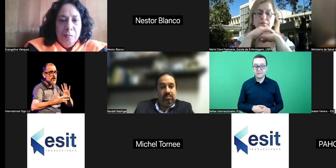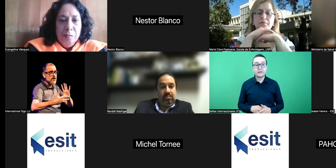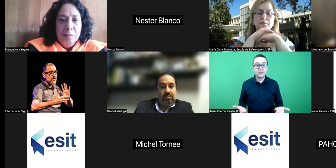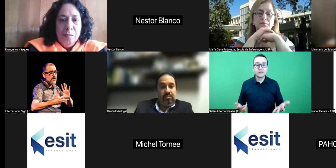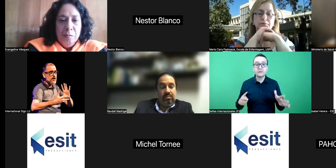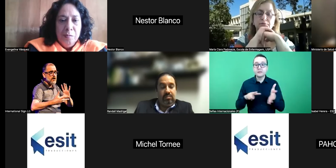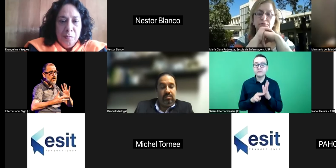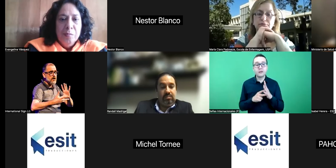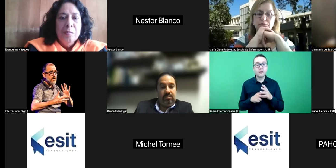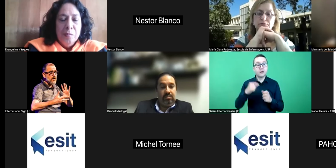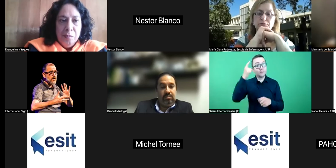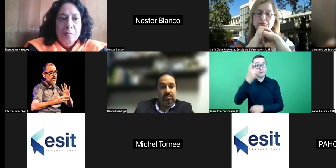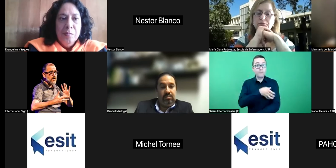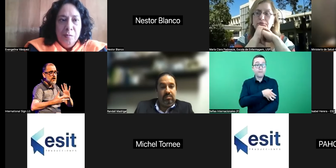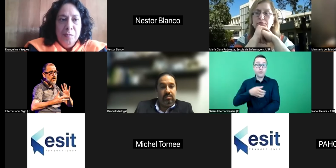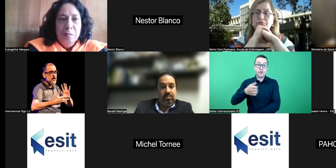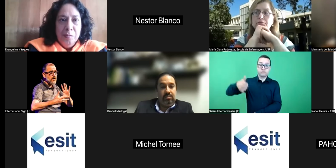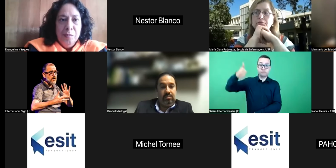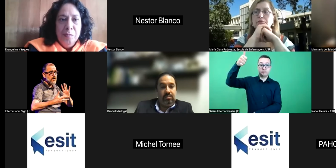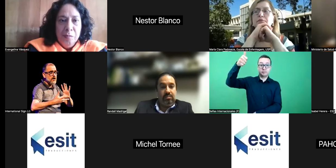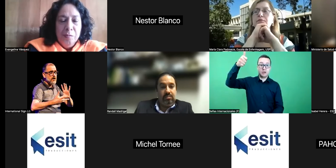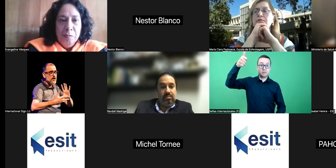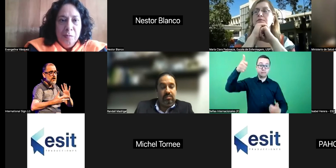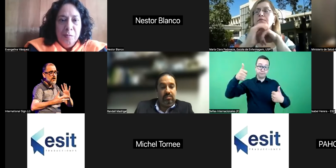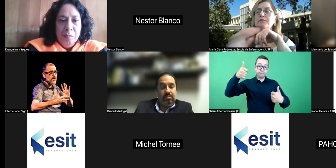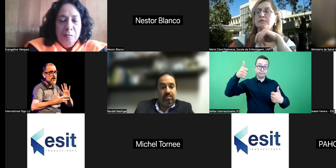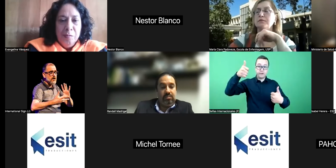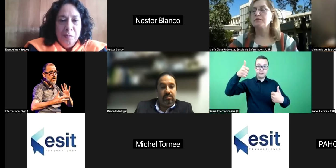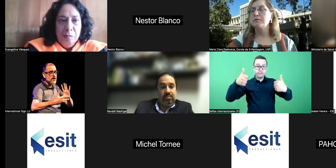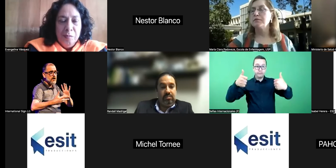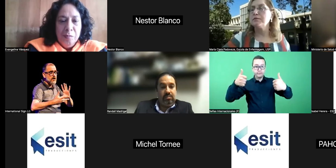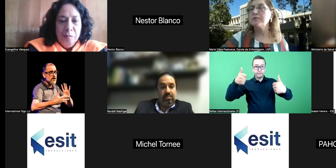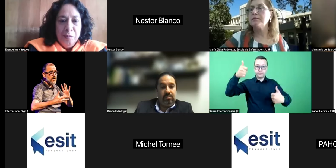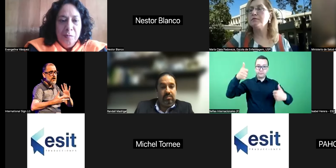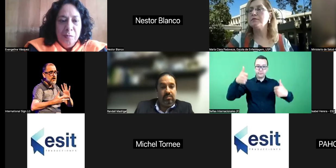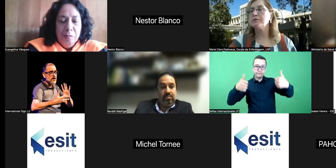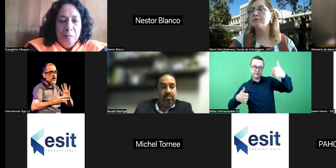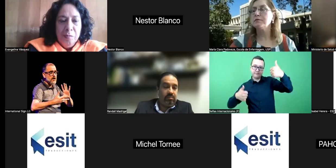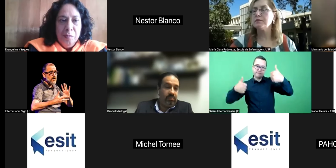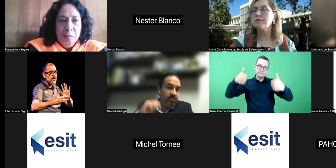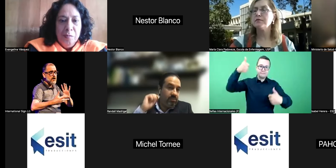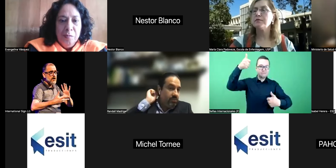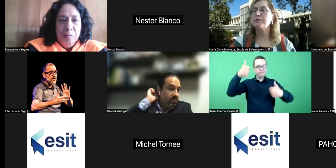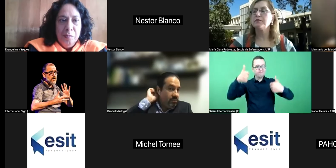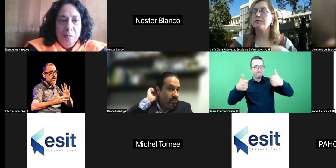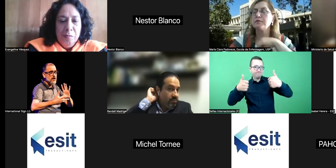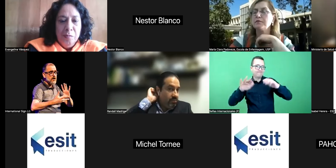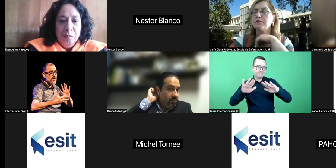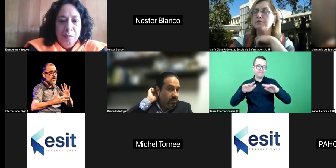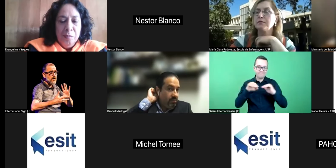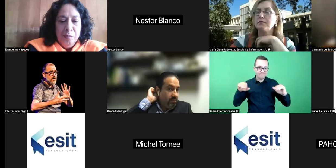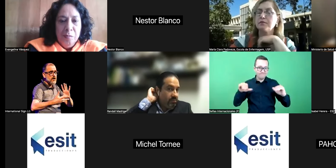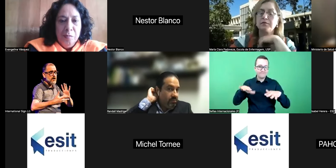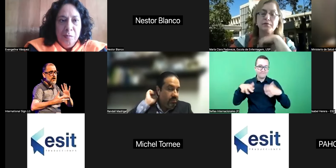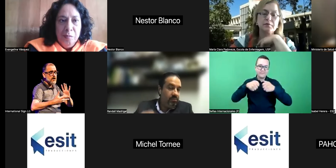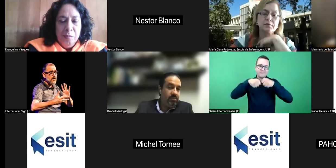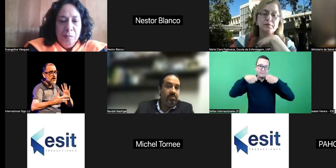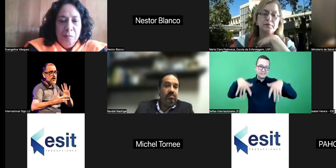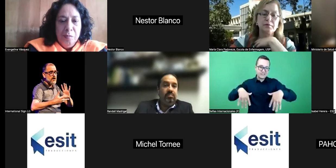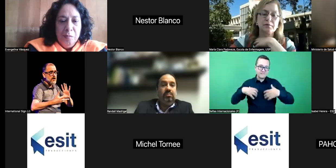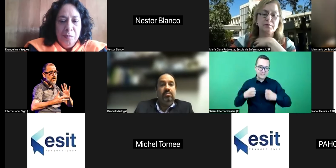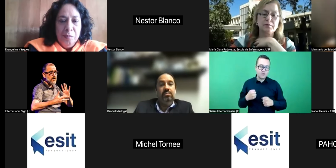d'une culture de relation de pouvoir au sein d'un système de santé. Lorsque je lisais certains commentaires,